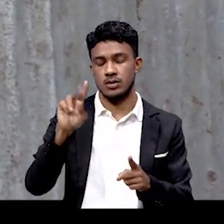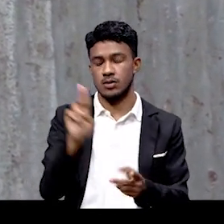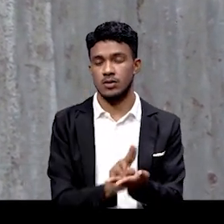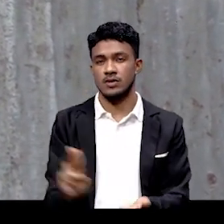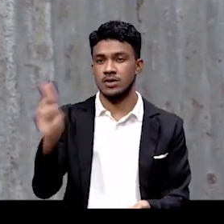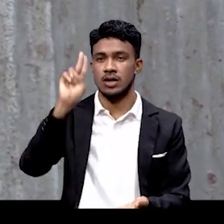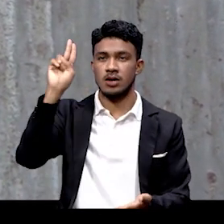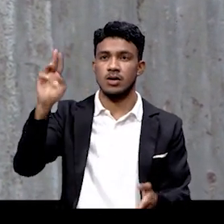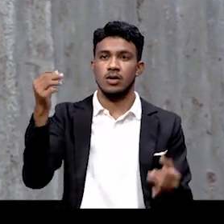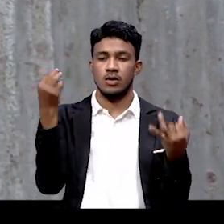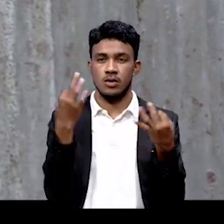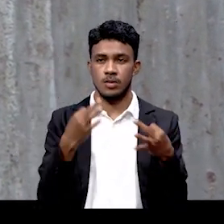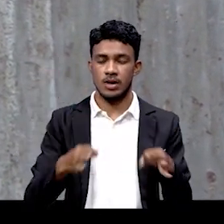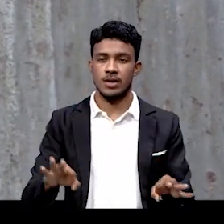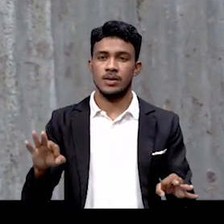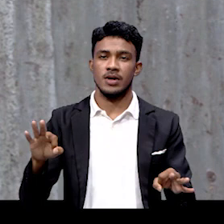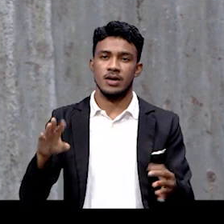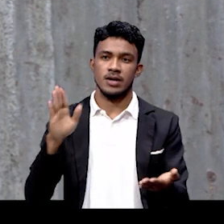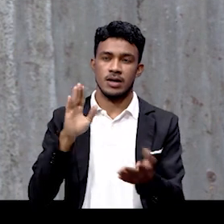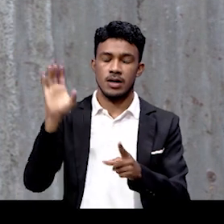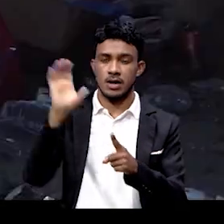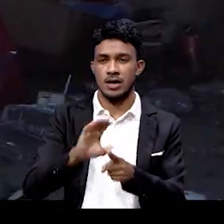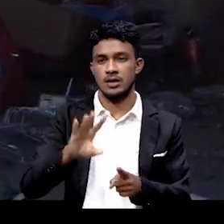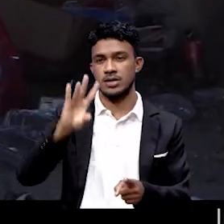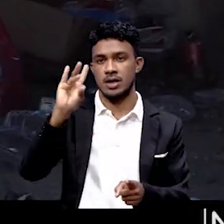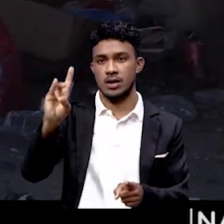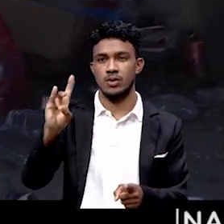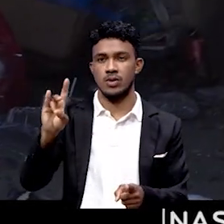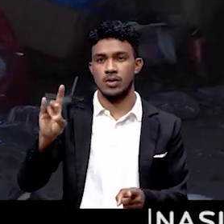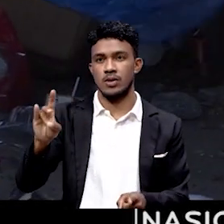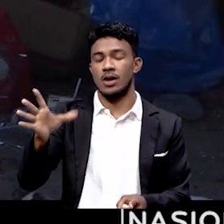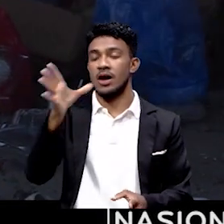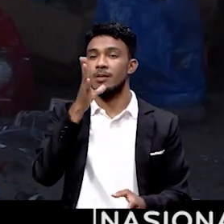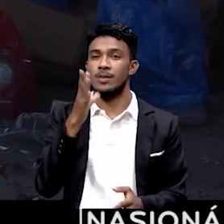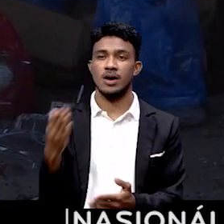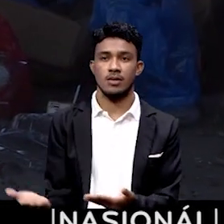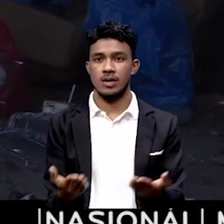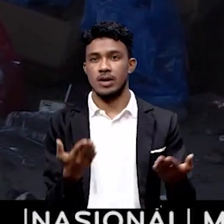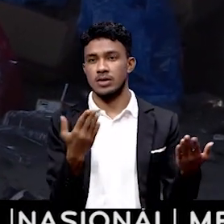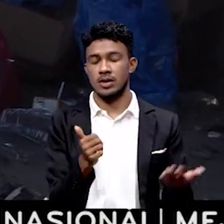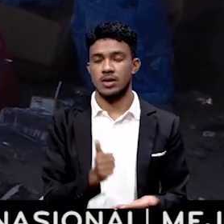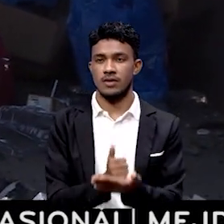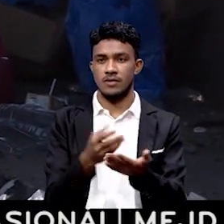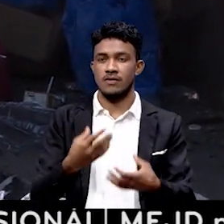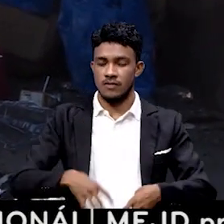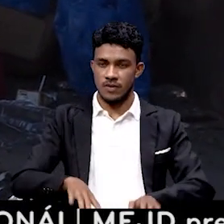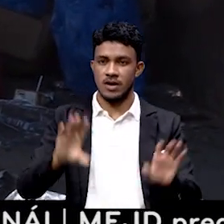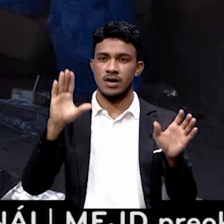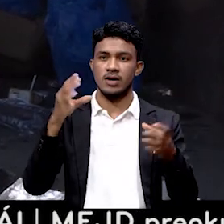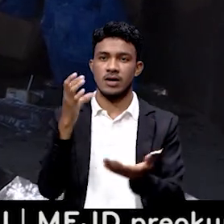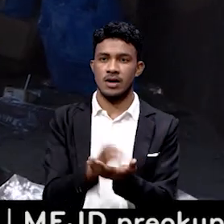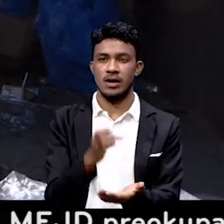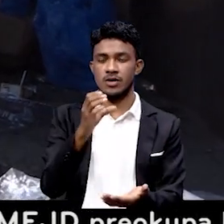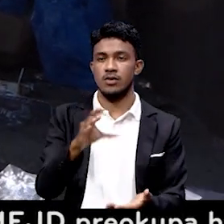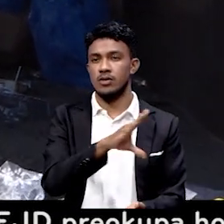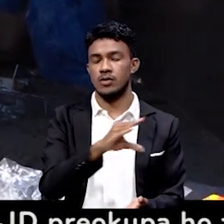akhir semester 7 mama keluar kalian hari ini ho alin dia agar alin keto ni ni